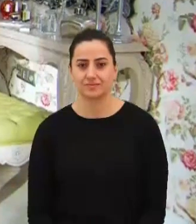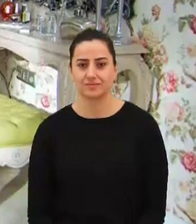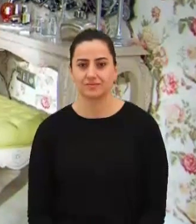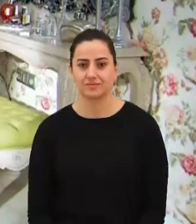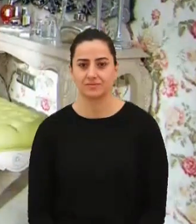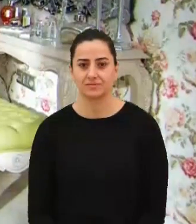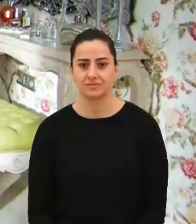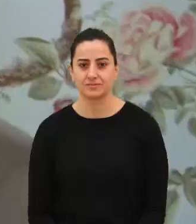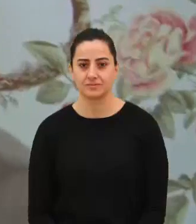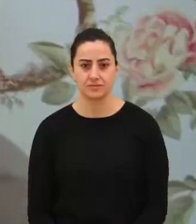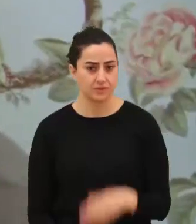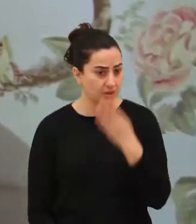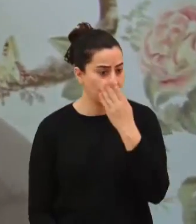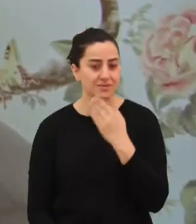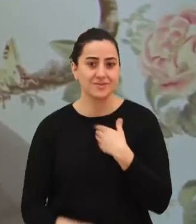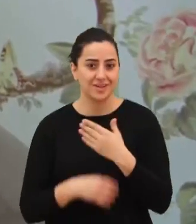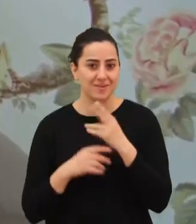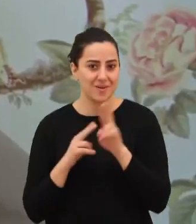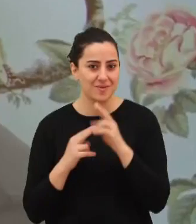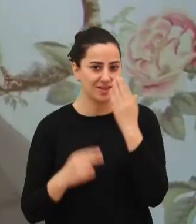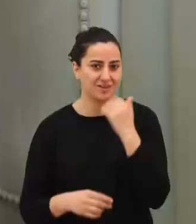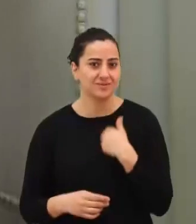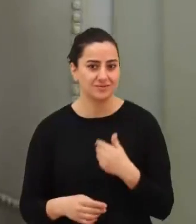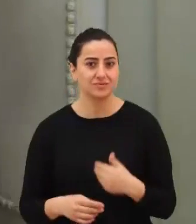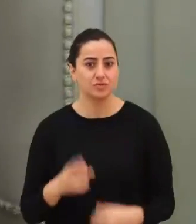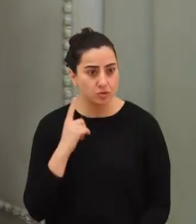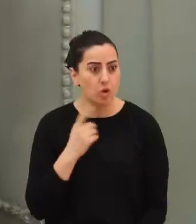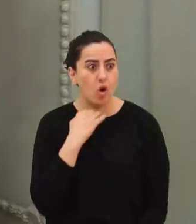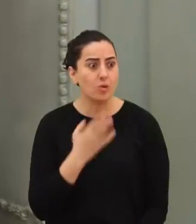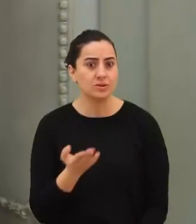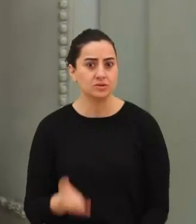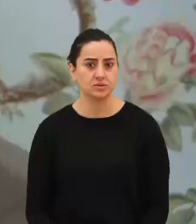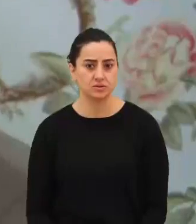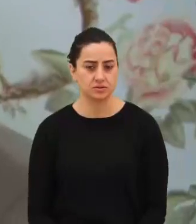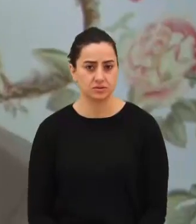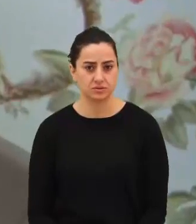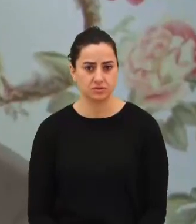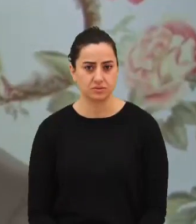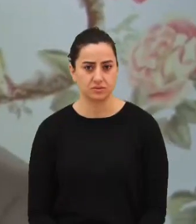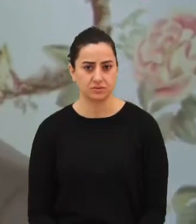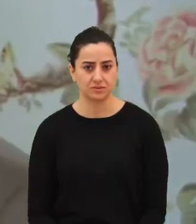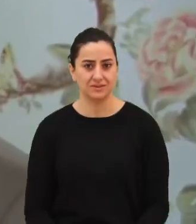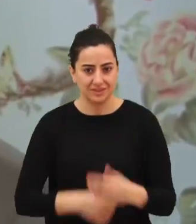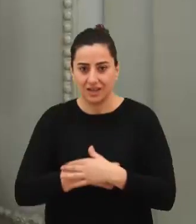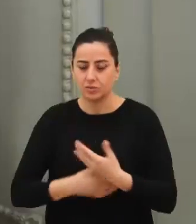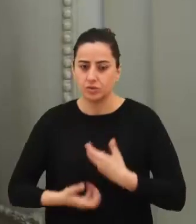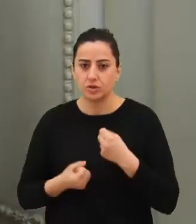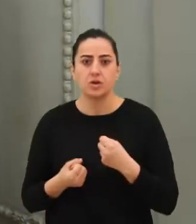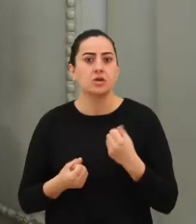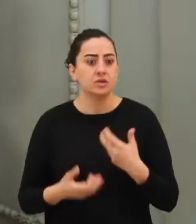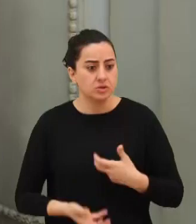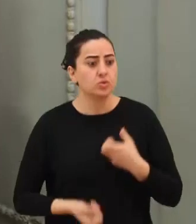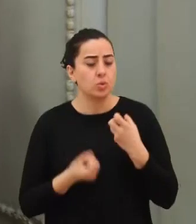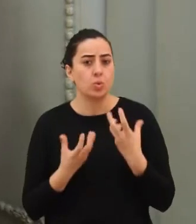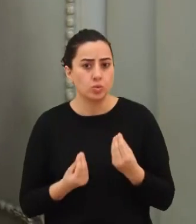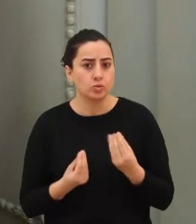Kemal Bey! Ramin ne yapıyorsun? Ya işitmedin, Kemal Bey beni çağırdı. Duydum tabii, duymaz mıyım? İşte gelip bizi buradan çıkardılar da. Ya çıkartır